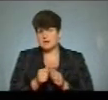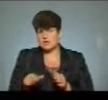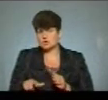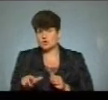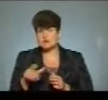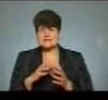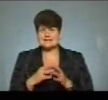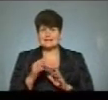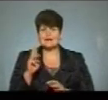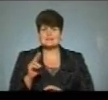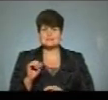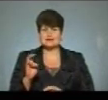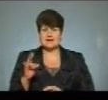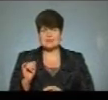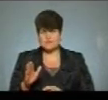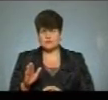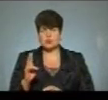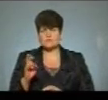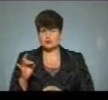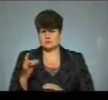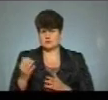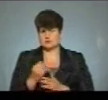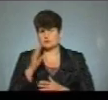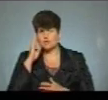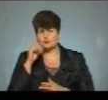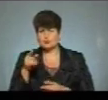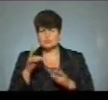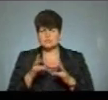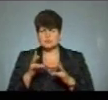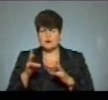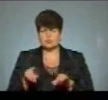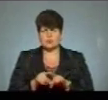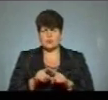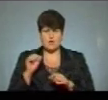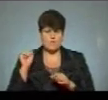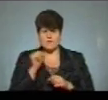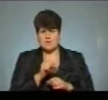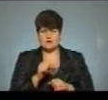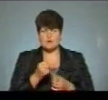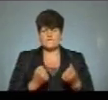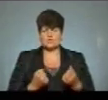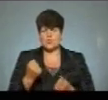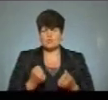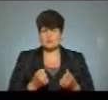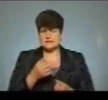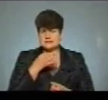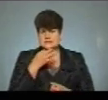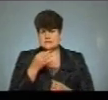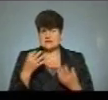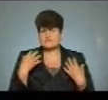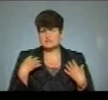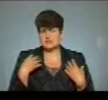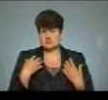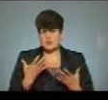села Ценів Косівського району знайшли пораненого хлопця. У нього травми як від удару автомобілем, повідомив начальник Косівського відділення поліції